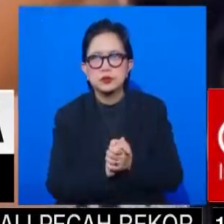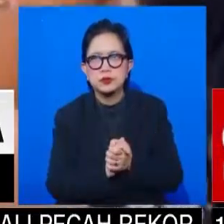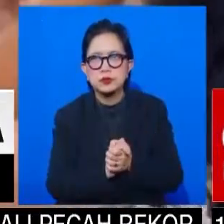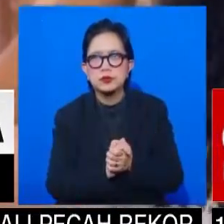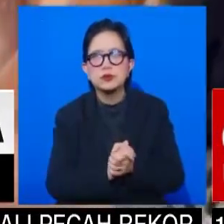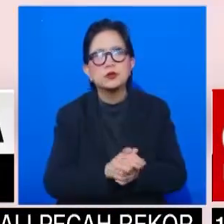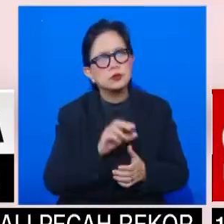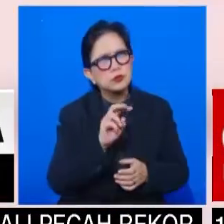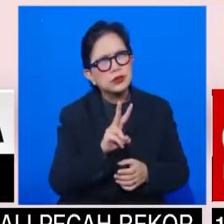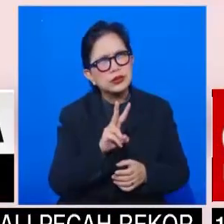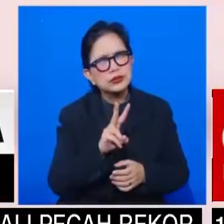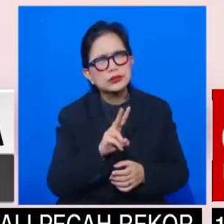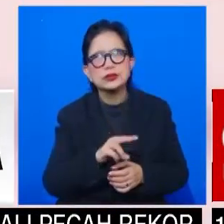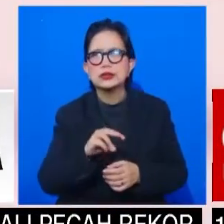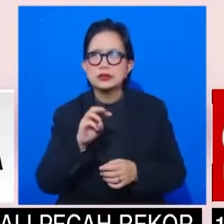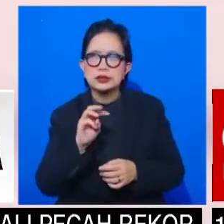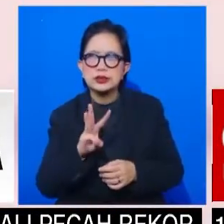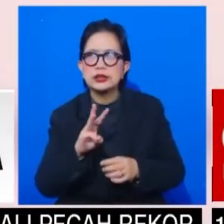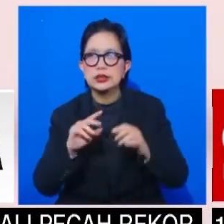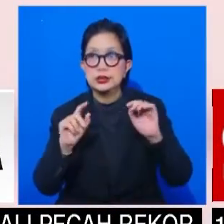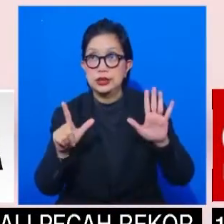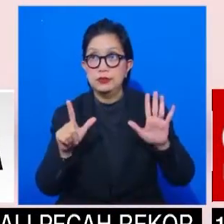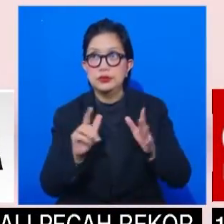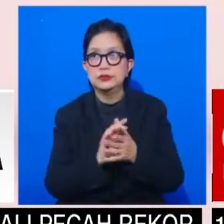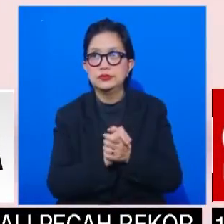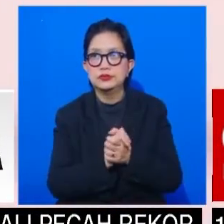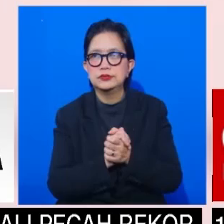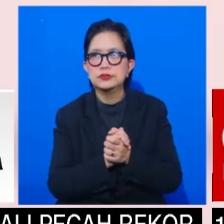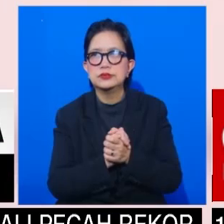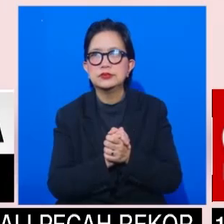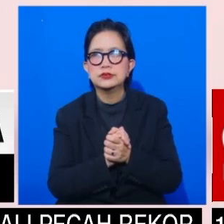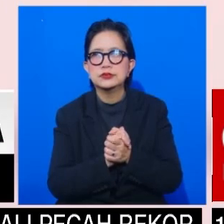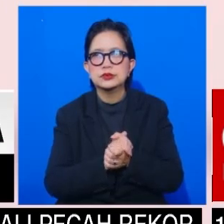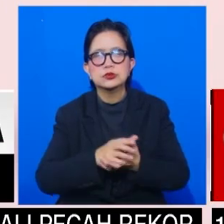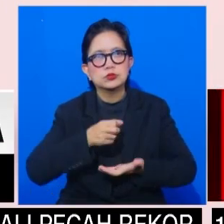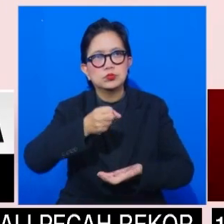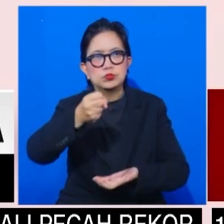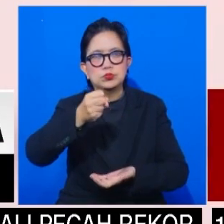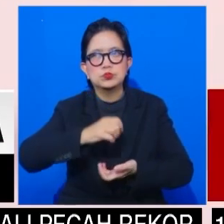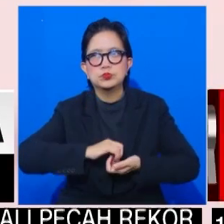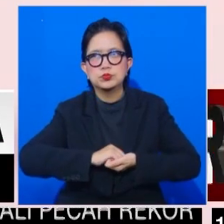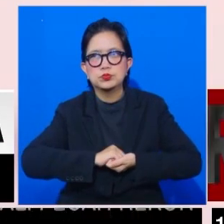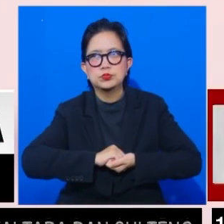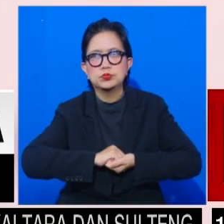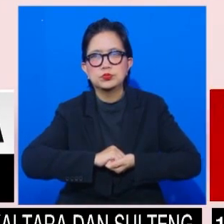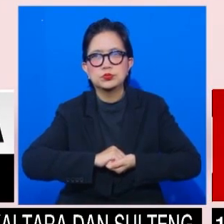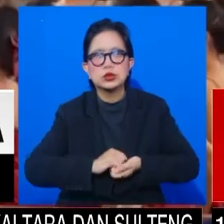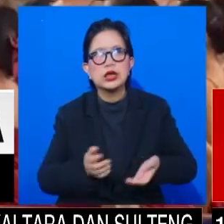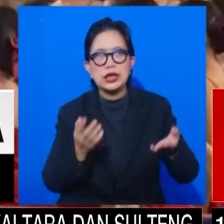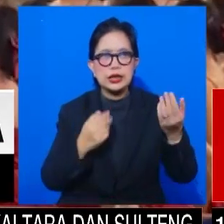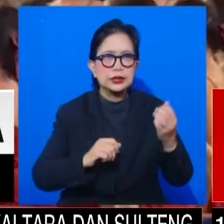Street. The Resonance Children's Choir juga mendapat penghargaan sebagai paduan suara dengan koreografi